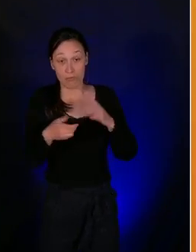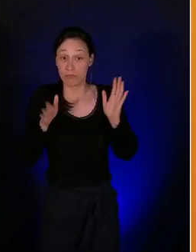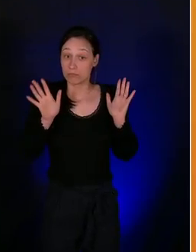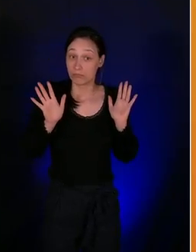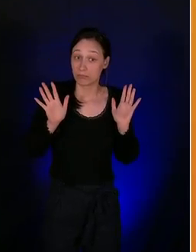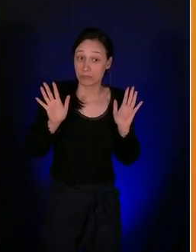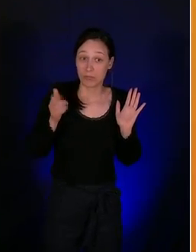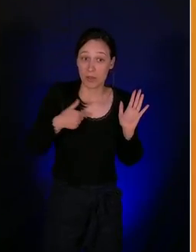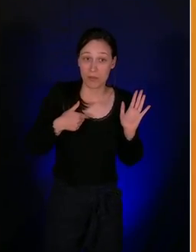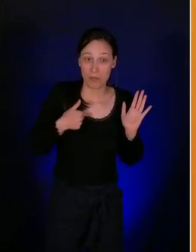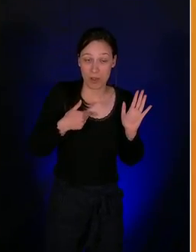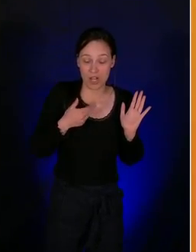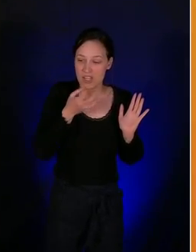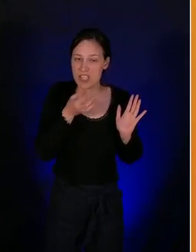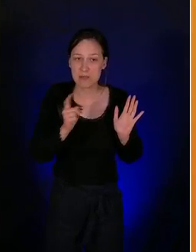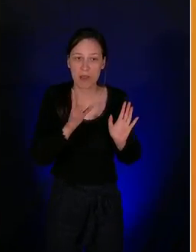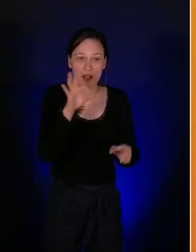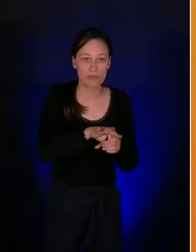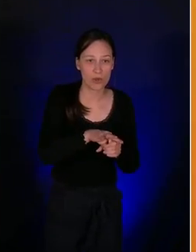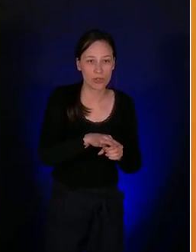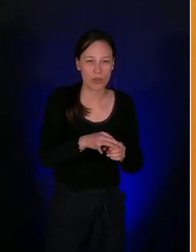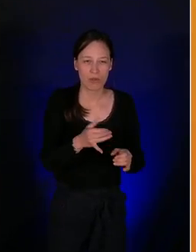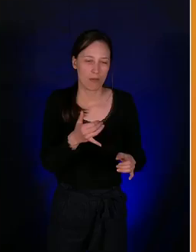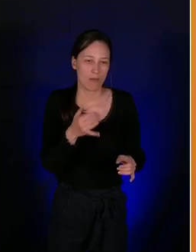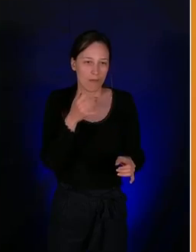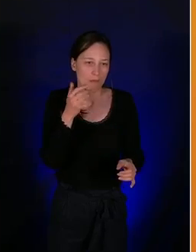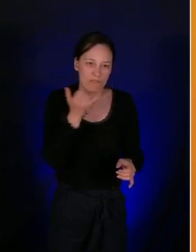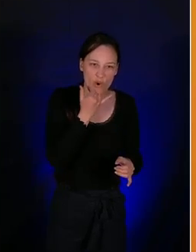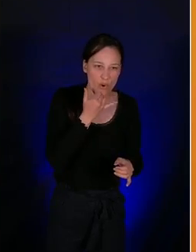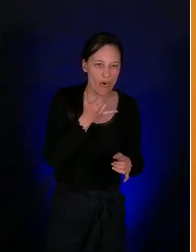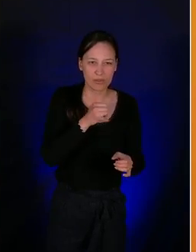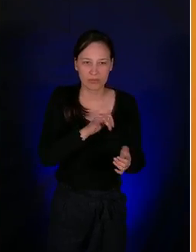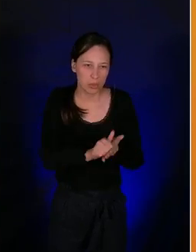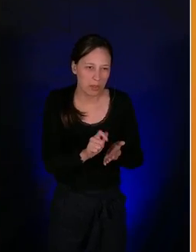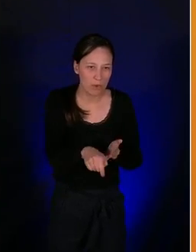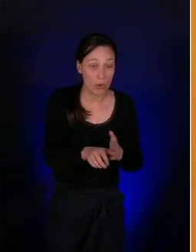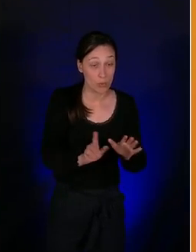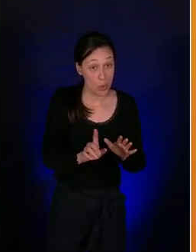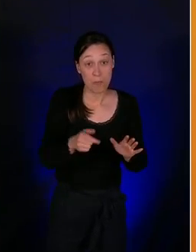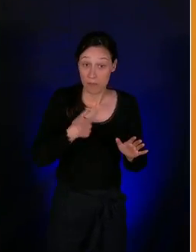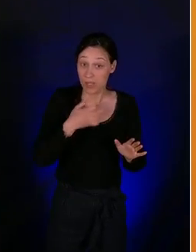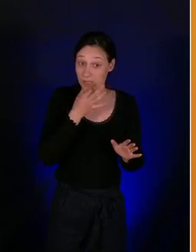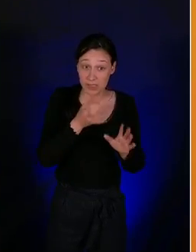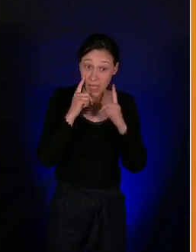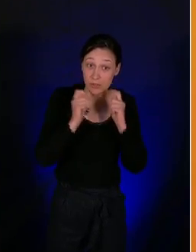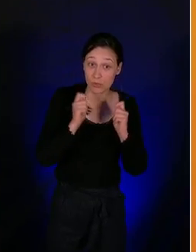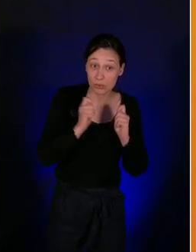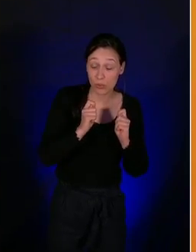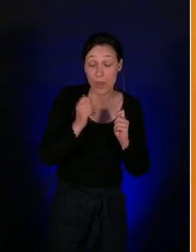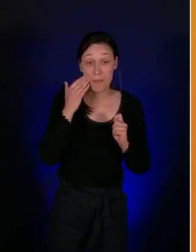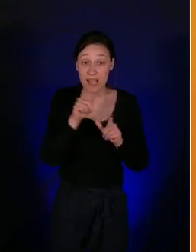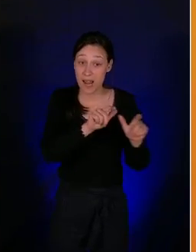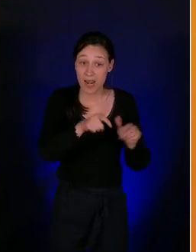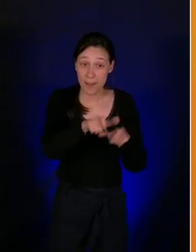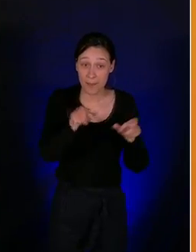en cause les votes, mais j'en appelle aux primo-congressistes et à celles et ceux qui ne cautionnent pas ce qui se passe depuis lundi